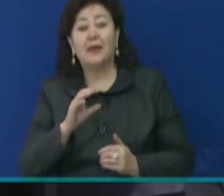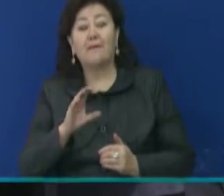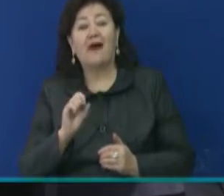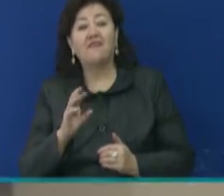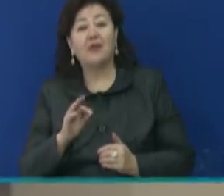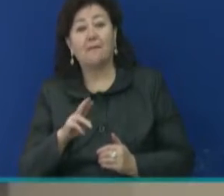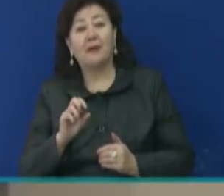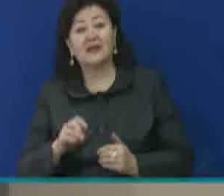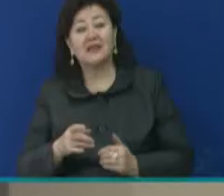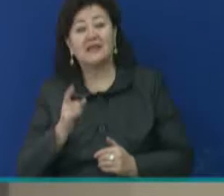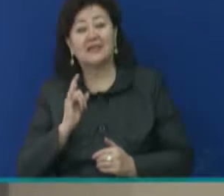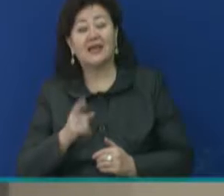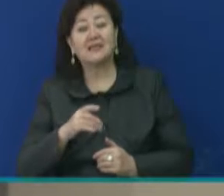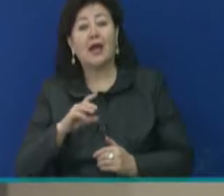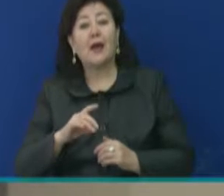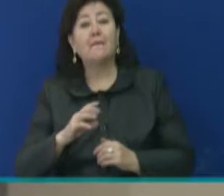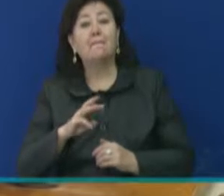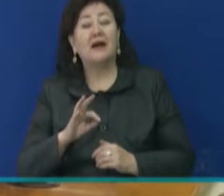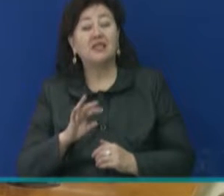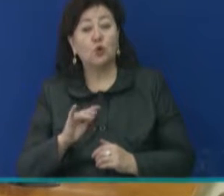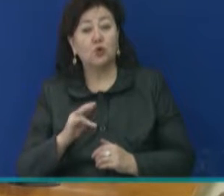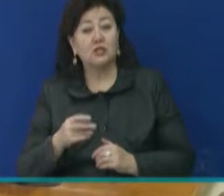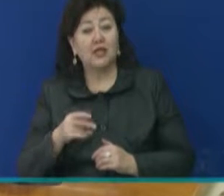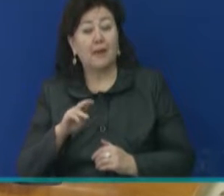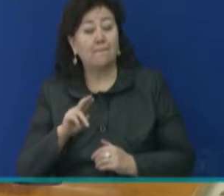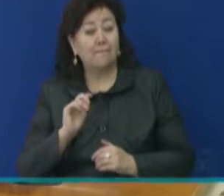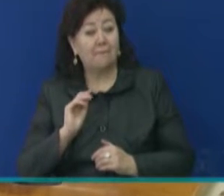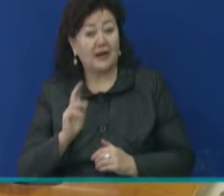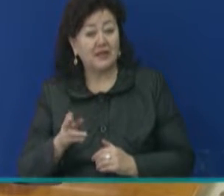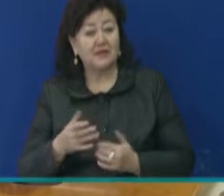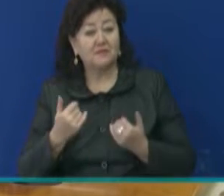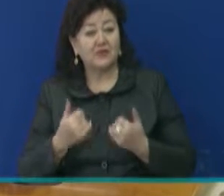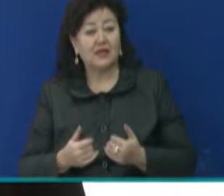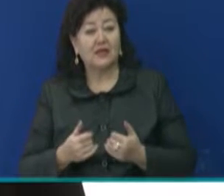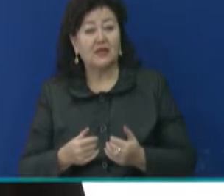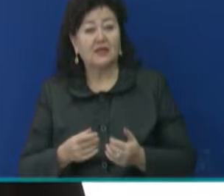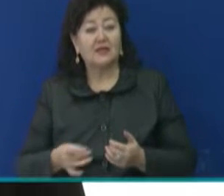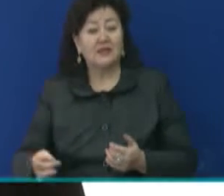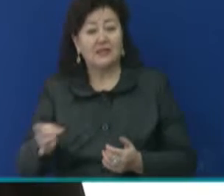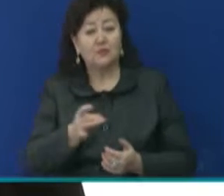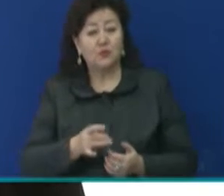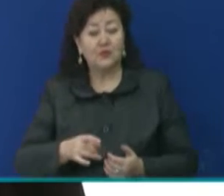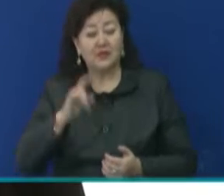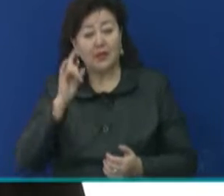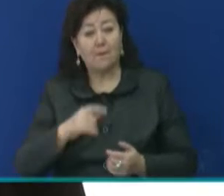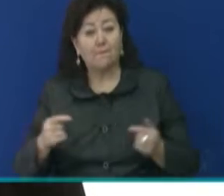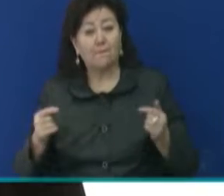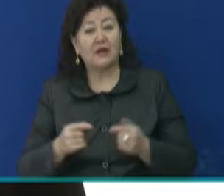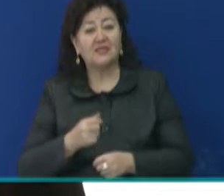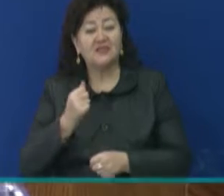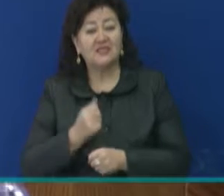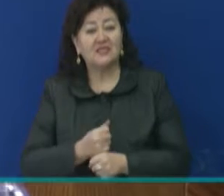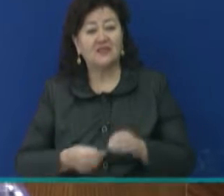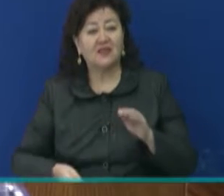таксомоторный парк в своем выступлении руководителя областного департамента агентства Республики Казахстан по противодействию